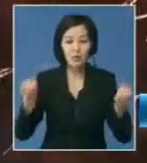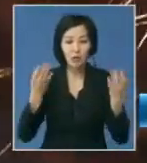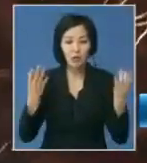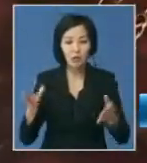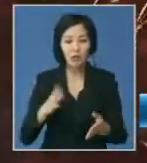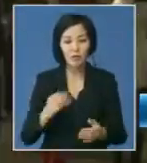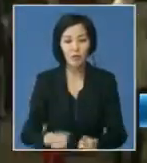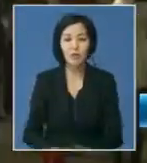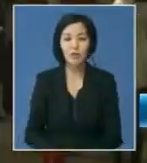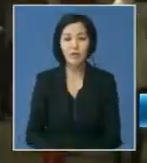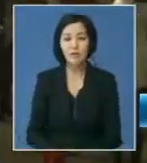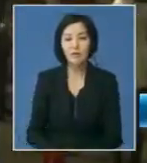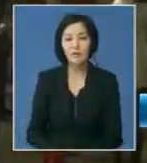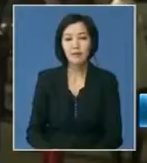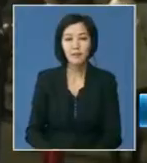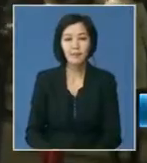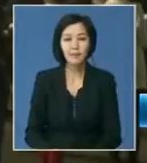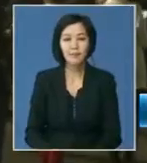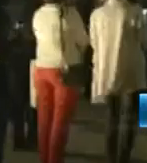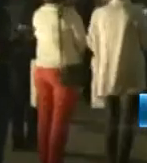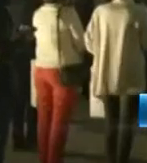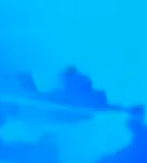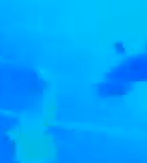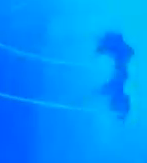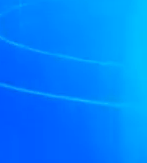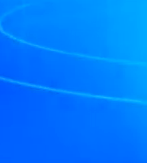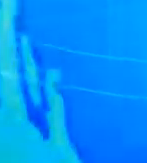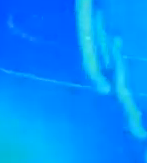Степан Мерешко, Жетісу телеарнасы, Астанадан.